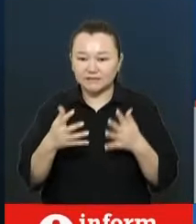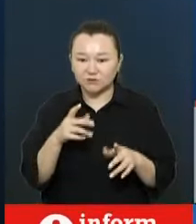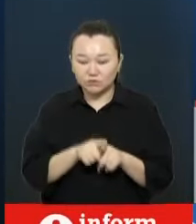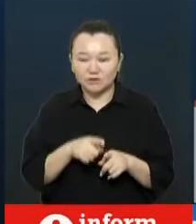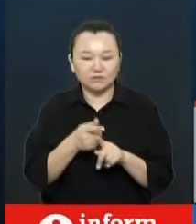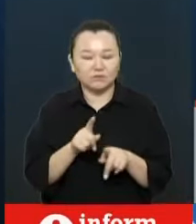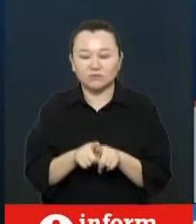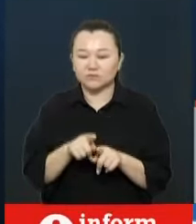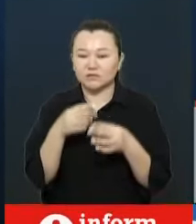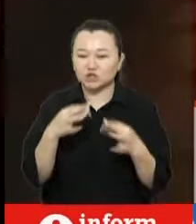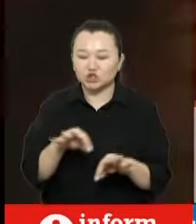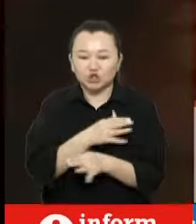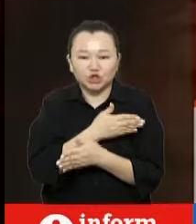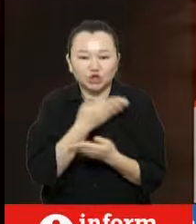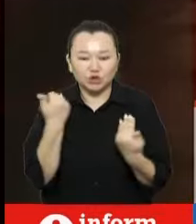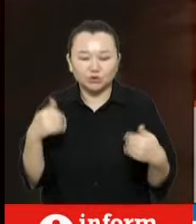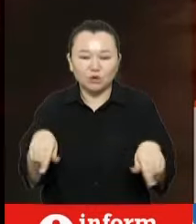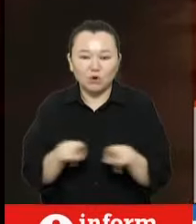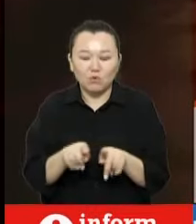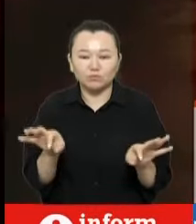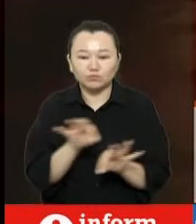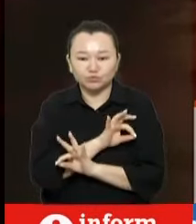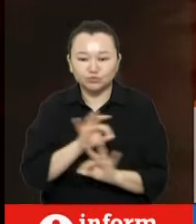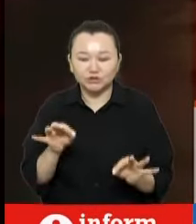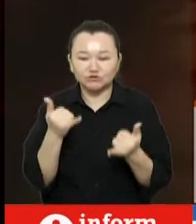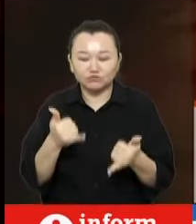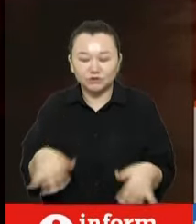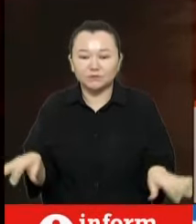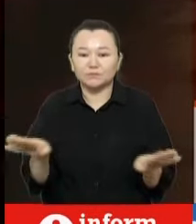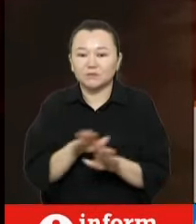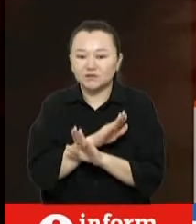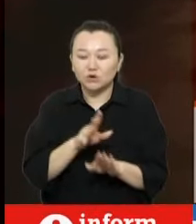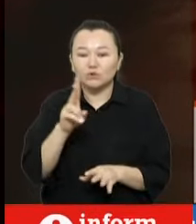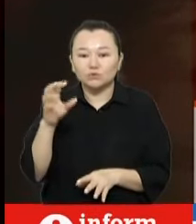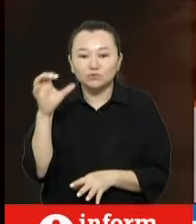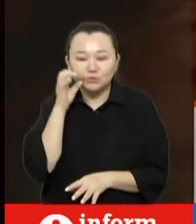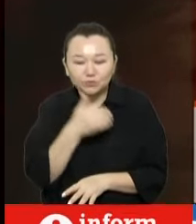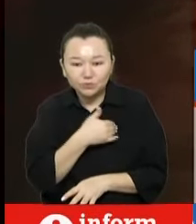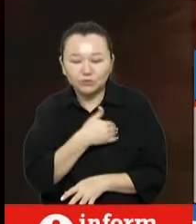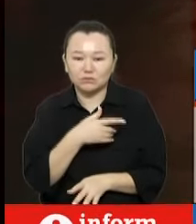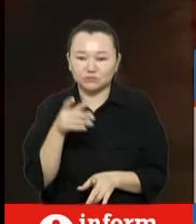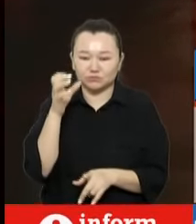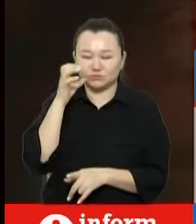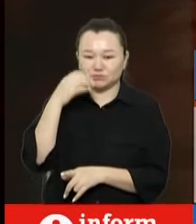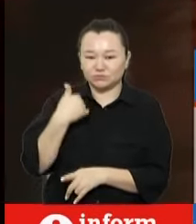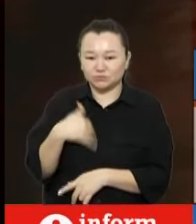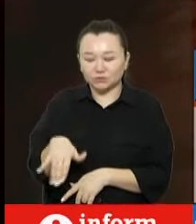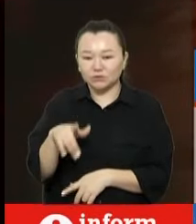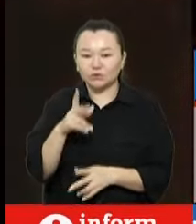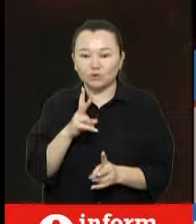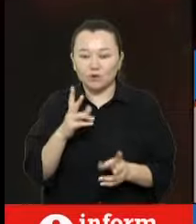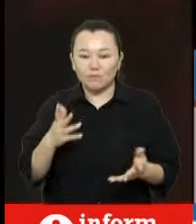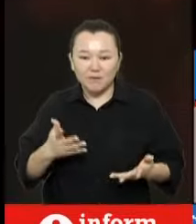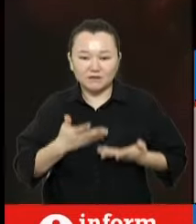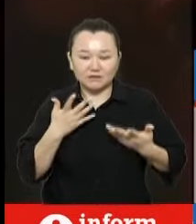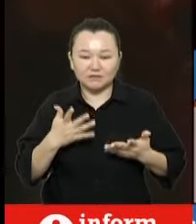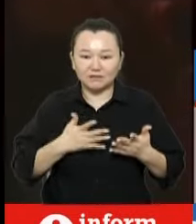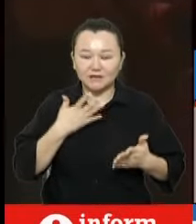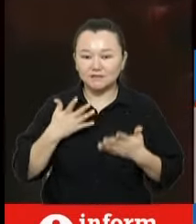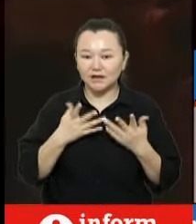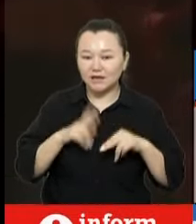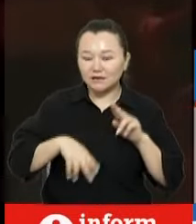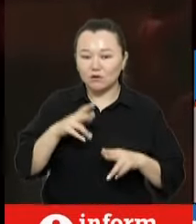рұқсат жоқ. Арасында бүгінгі әндердің де естісі бар, есері бары анық. Музыкасы көңілді көтеріп, көпшілікті биге